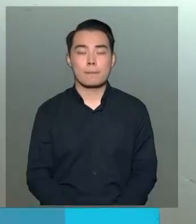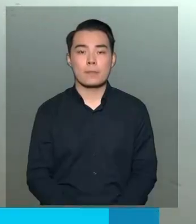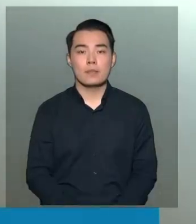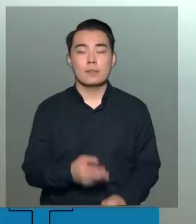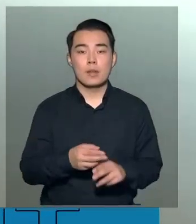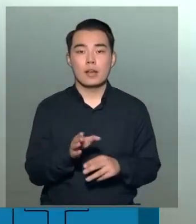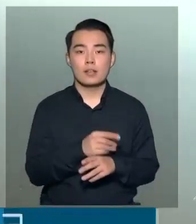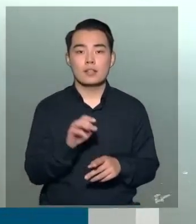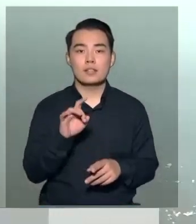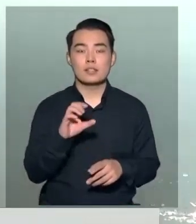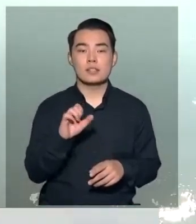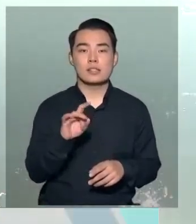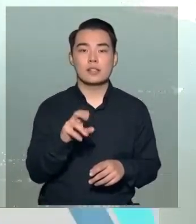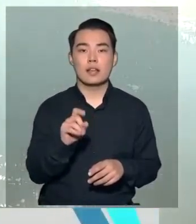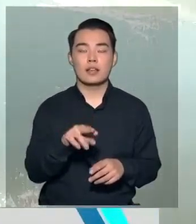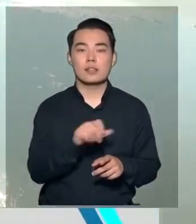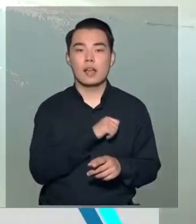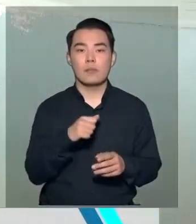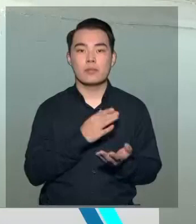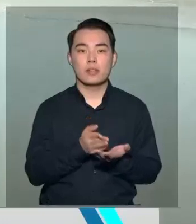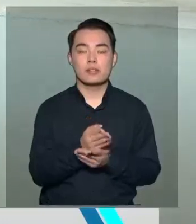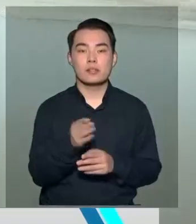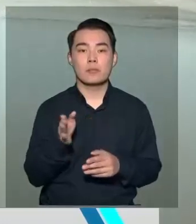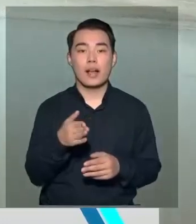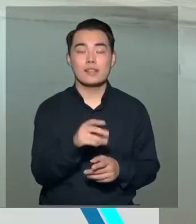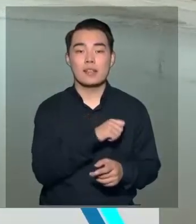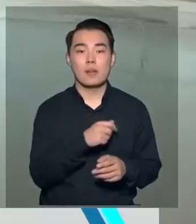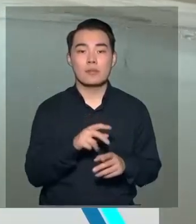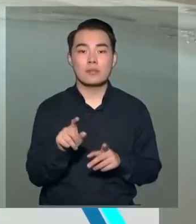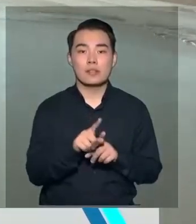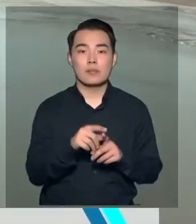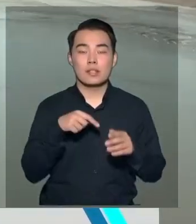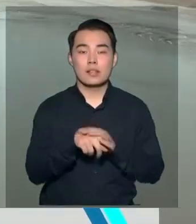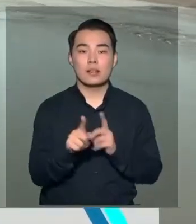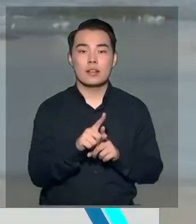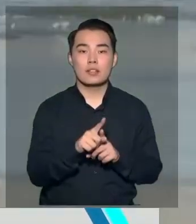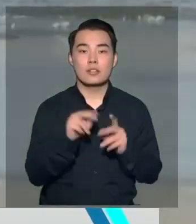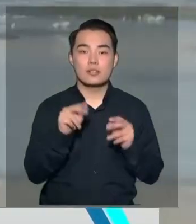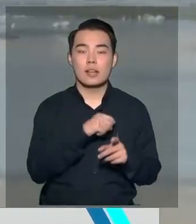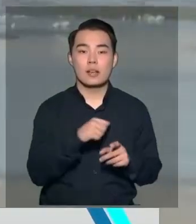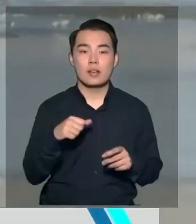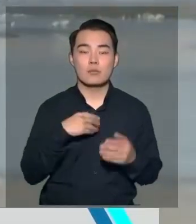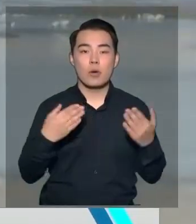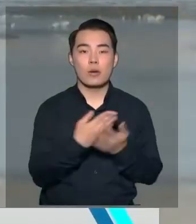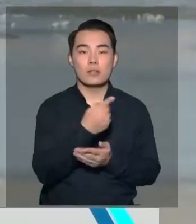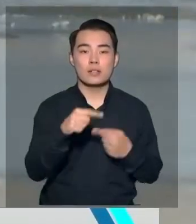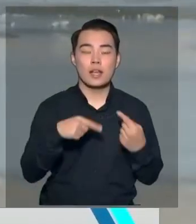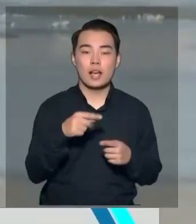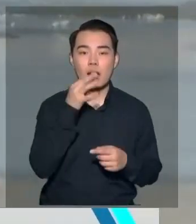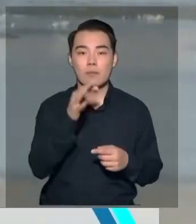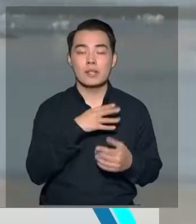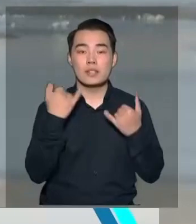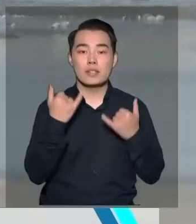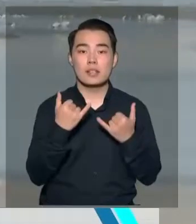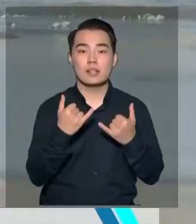Биыл Сырдарияның арнасы толып, төменгі сағадағы арал атырабына су барды. Бұл айдынды өлкеде ата кәсіптің жандануына айтарлықтай сеп.